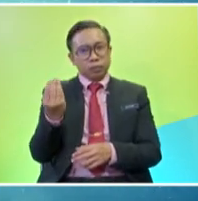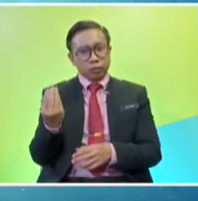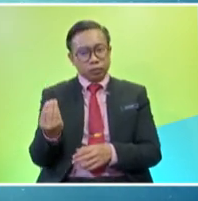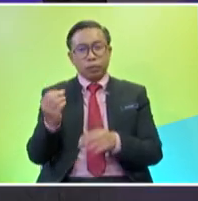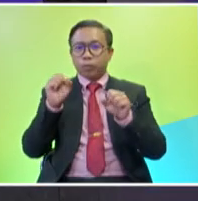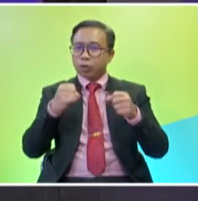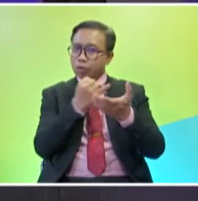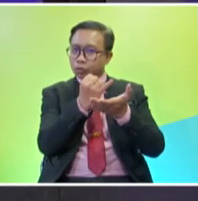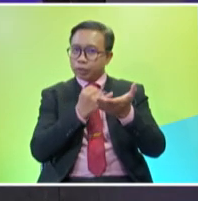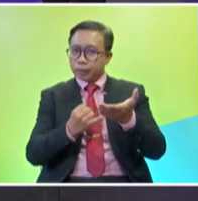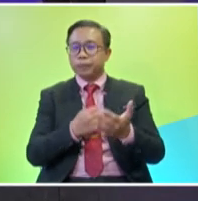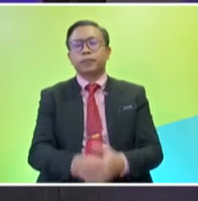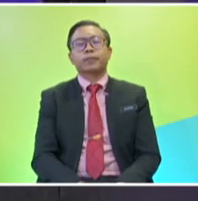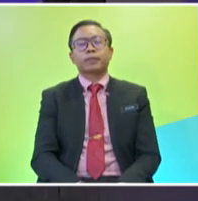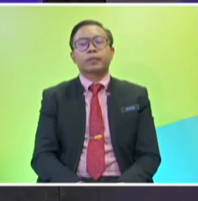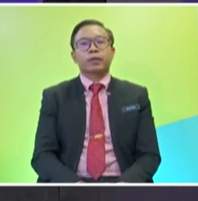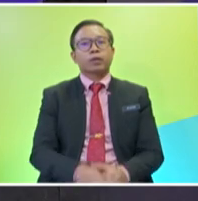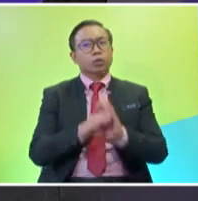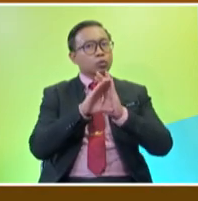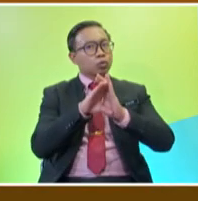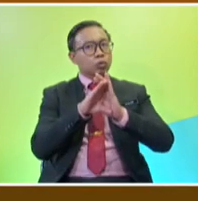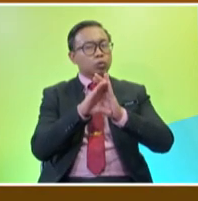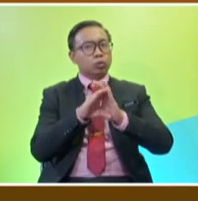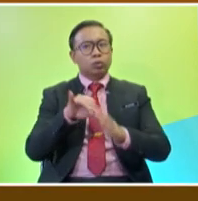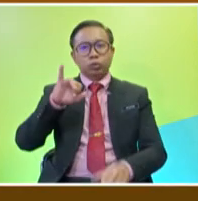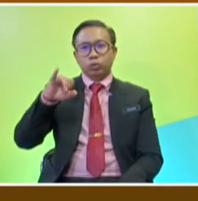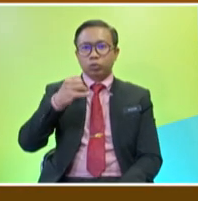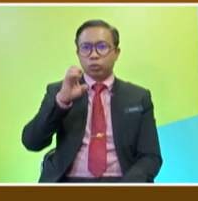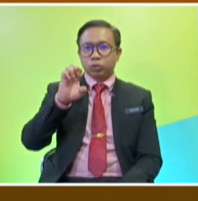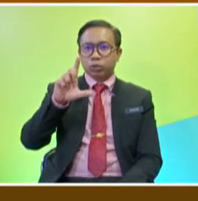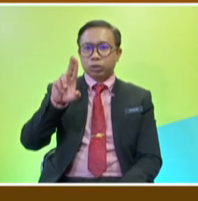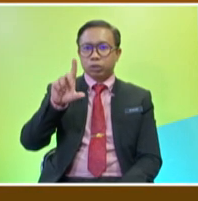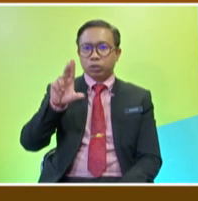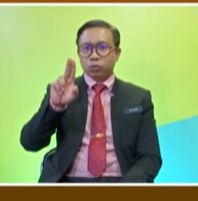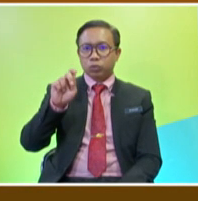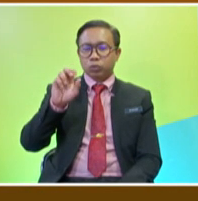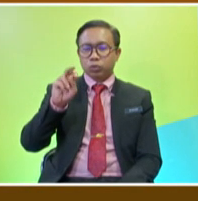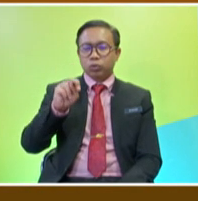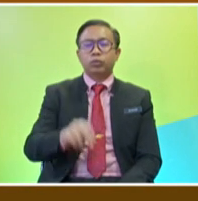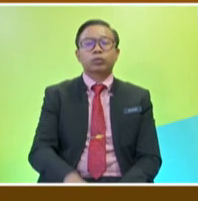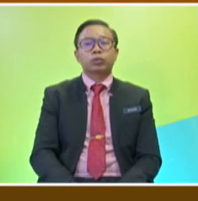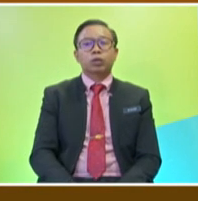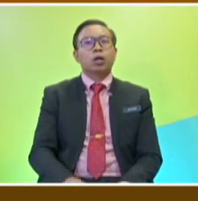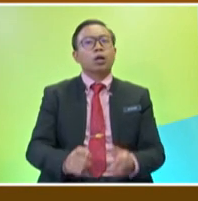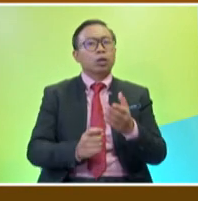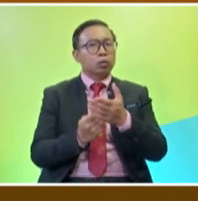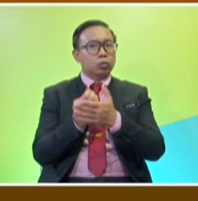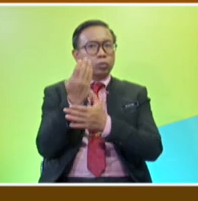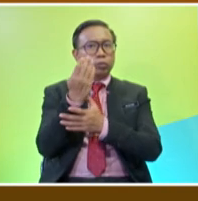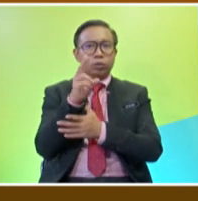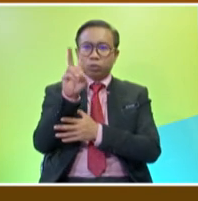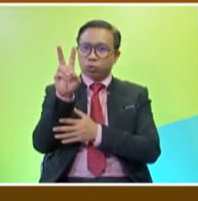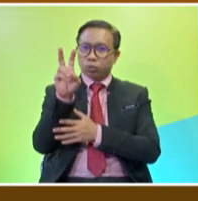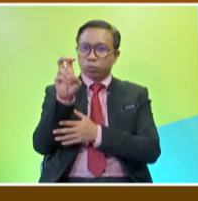kemudian antara lain ya contohnya adalah jelutung Buluh dan juga rotan tumbuh antara 20 hingga 30